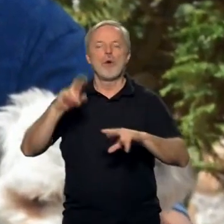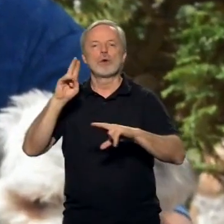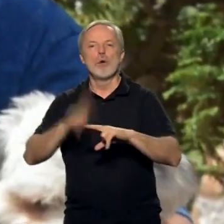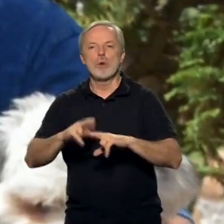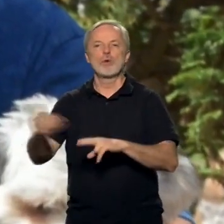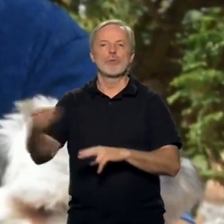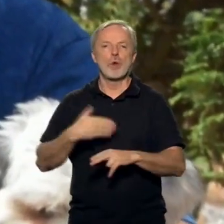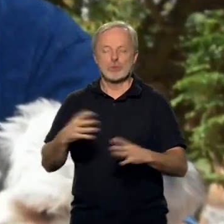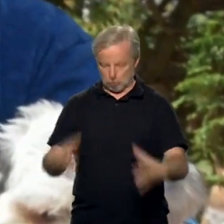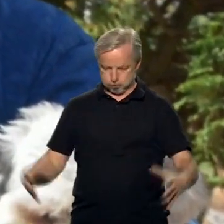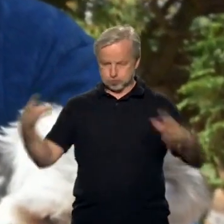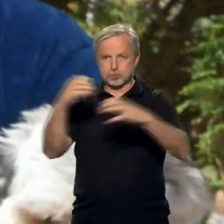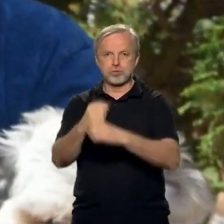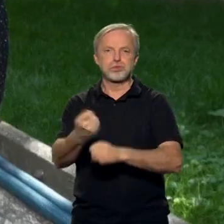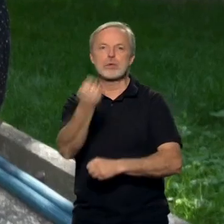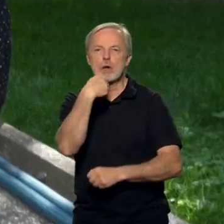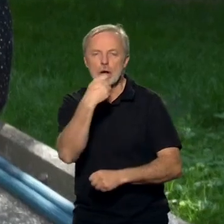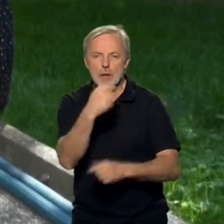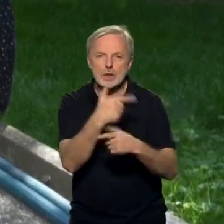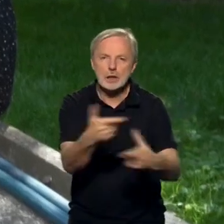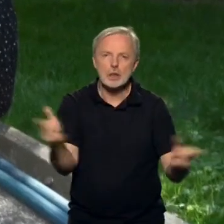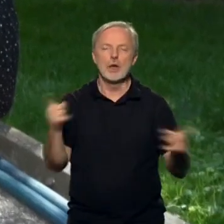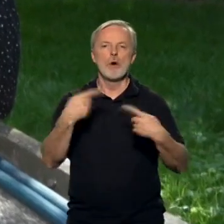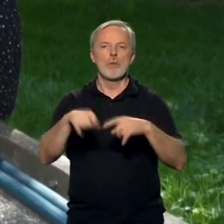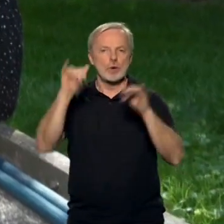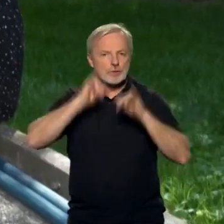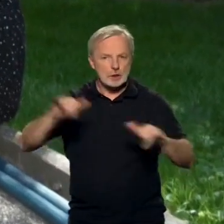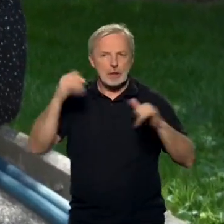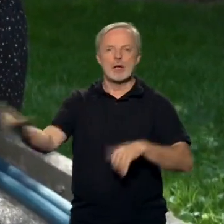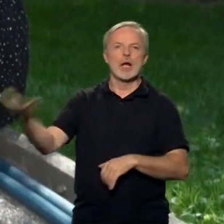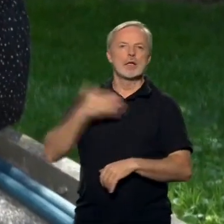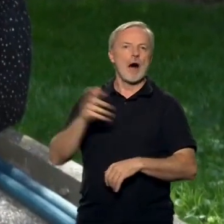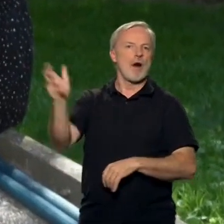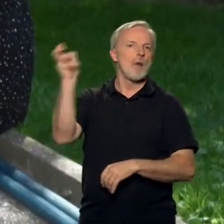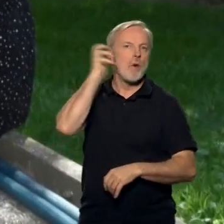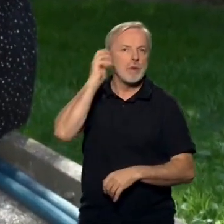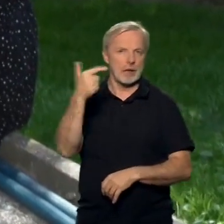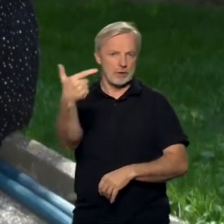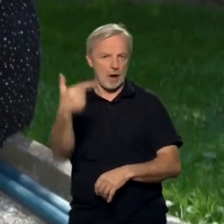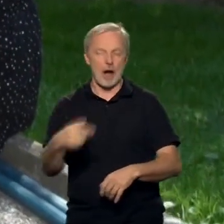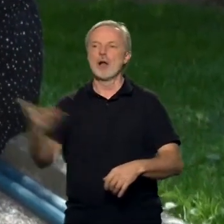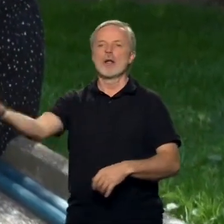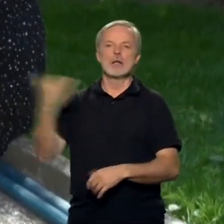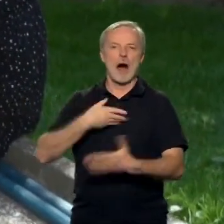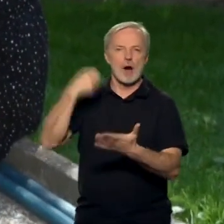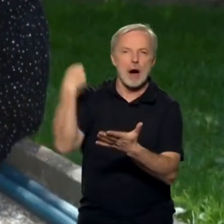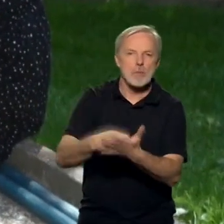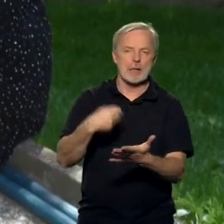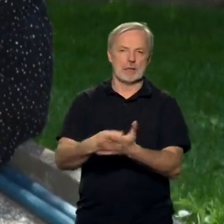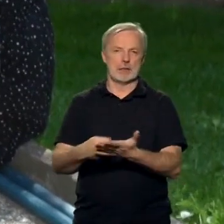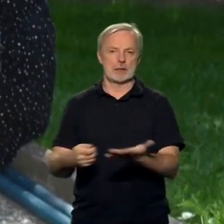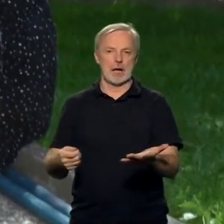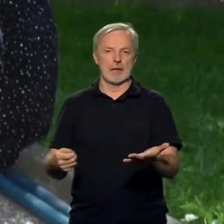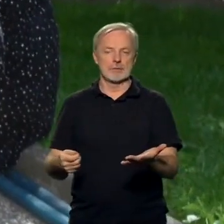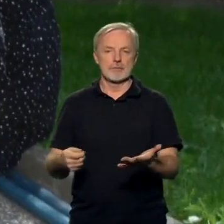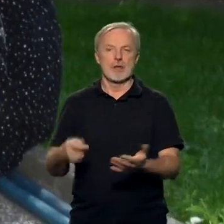dostali krmení, dostali jsme od nich 2 telefony, peníze a potom hrneček,